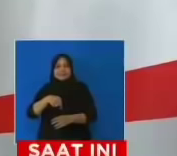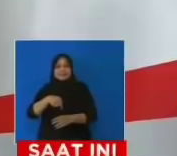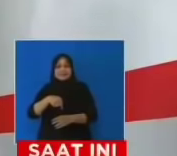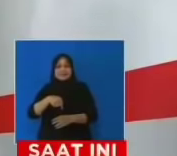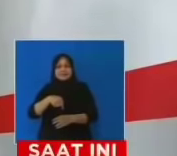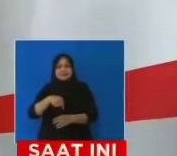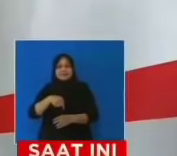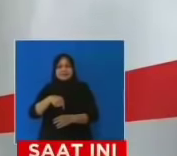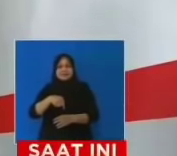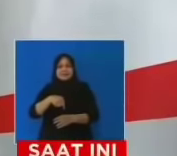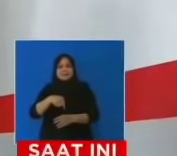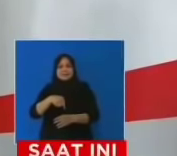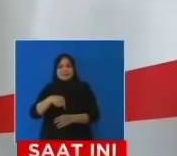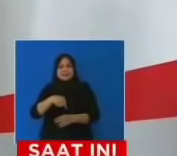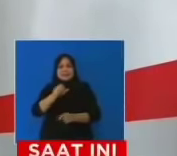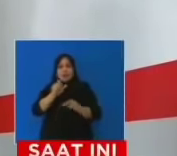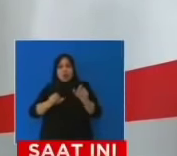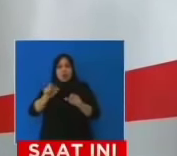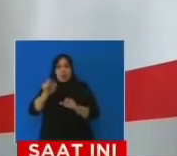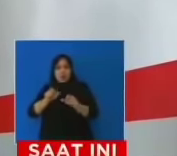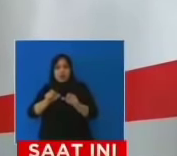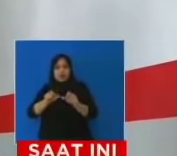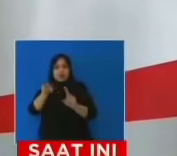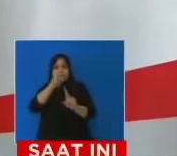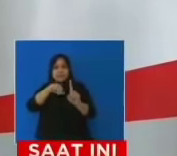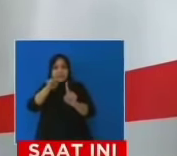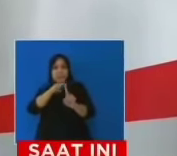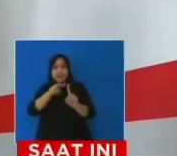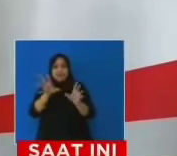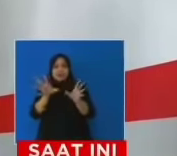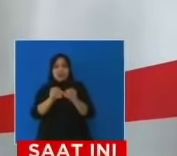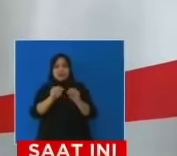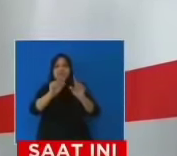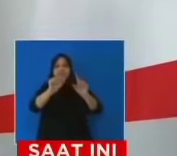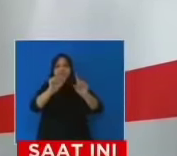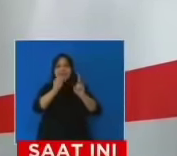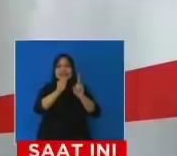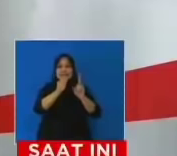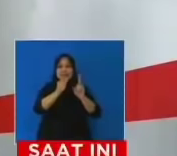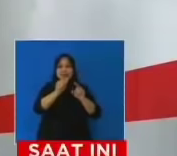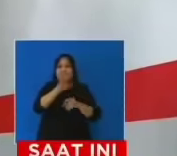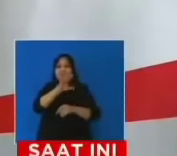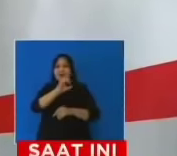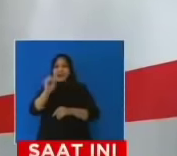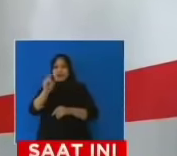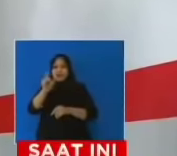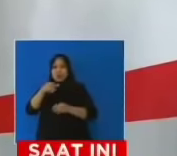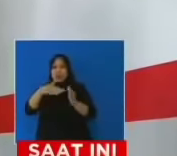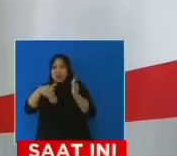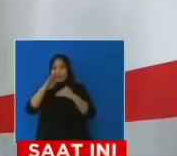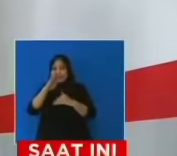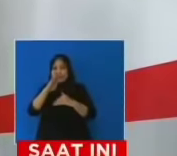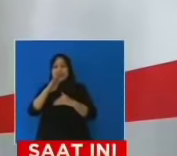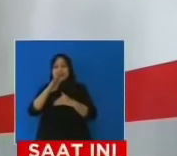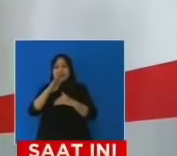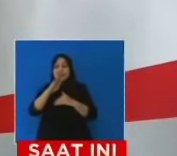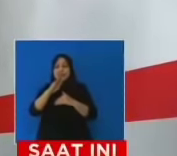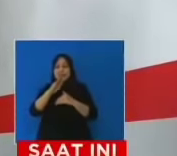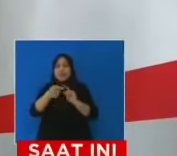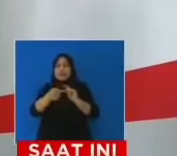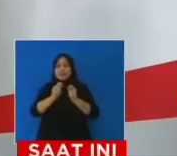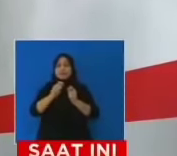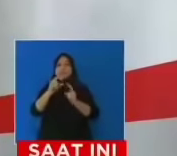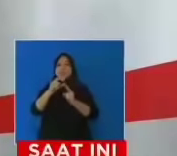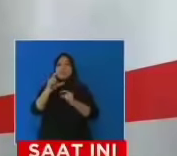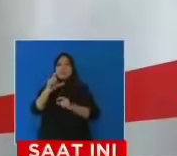melakukan pemeriksaan lebih dari 16.500 spesimen untuk pemeriksaan